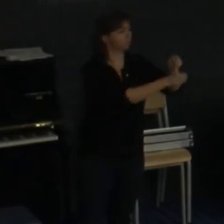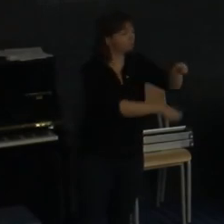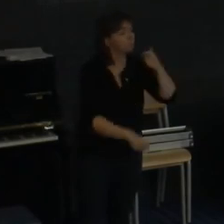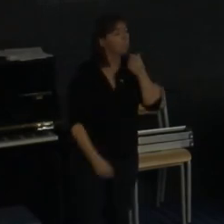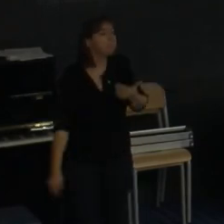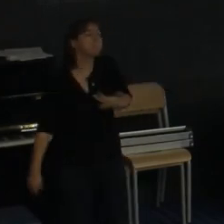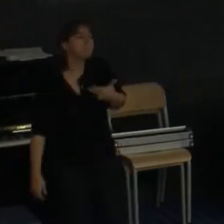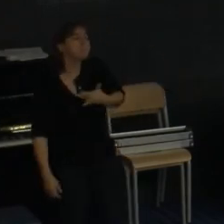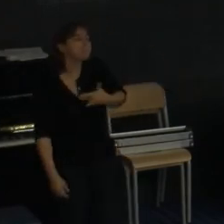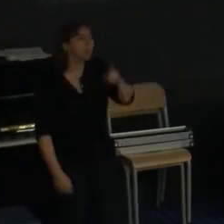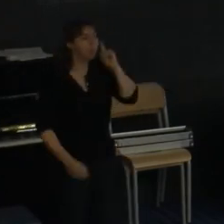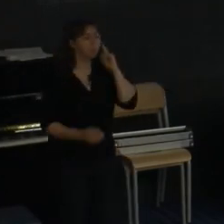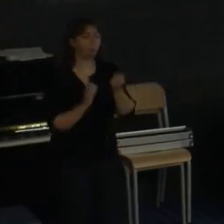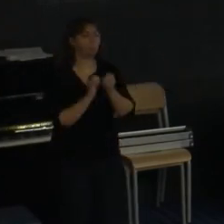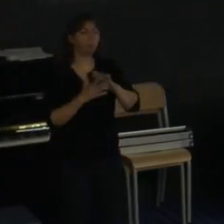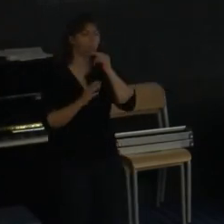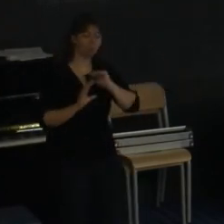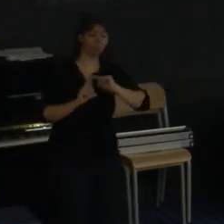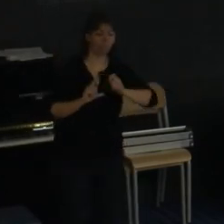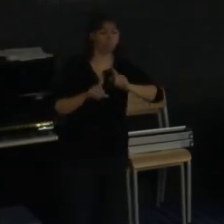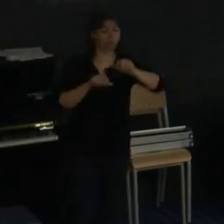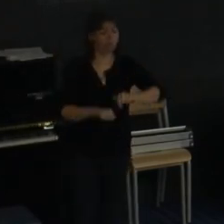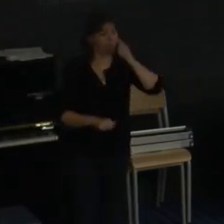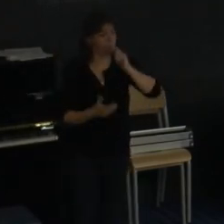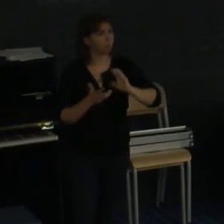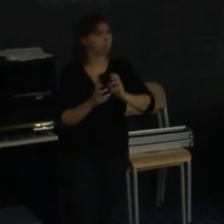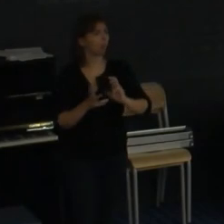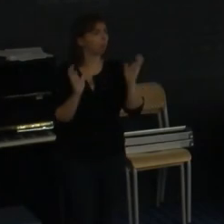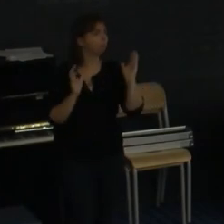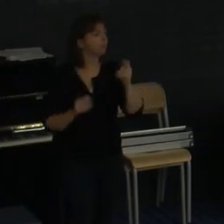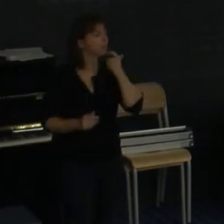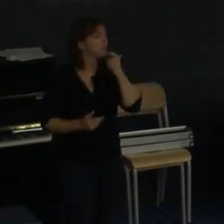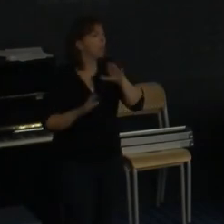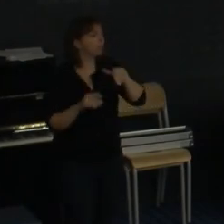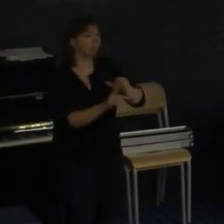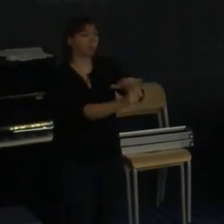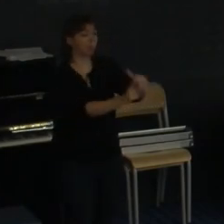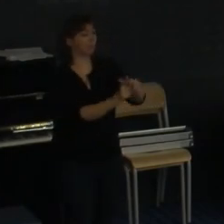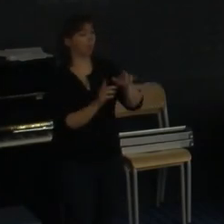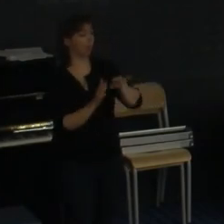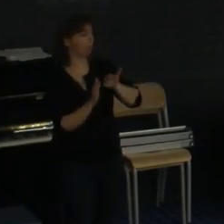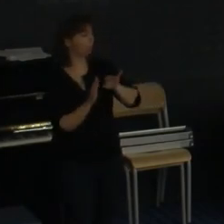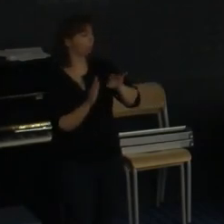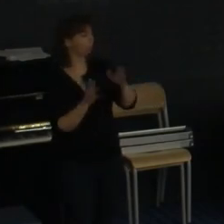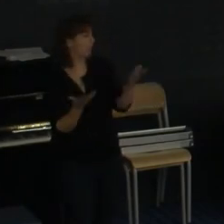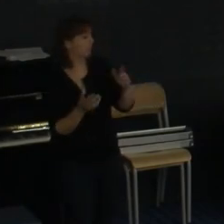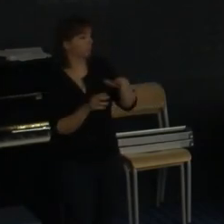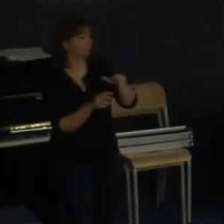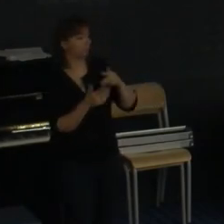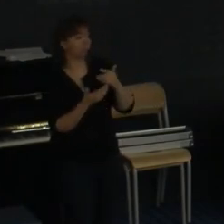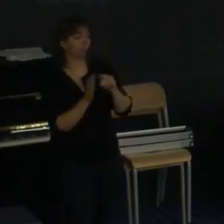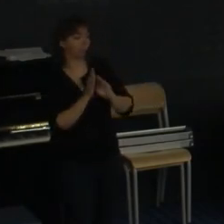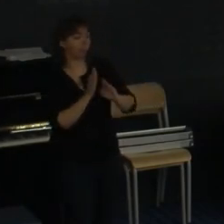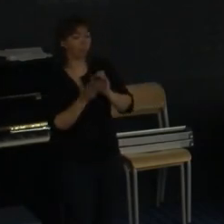parce qu'on a une interface web, on peut débugger, et on peut le lancer directement sur un serveur et débugger son application comme